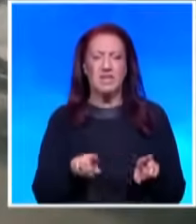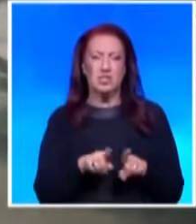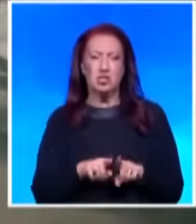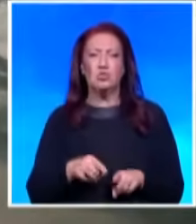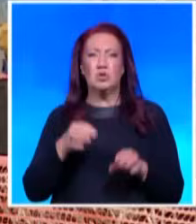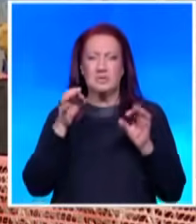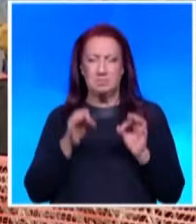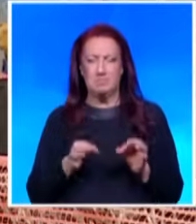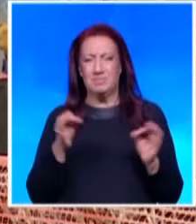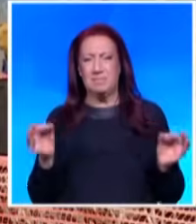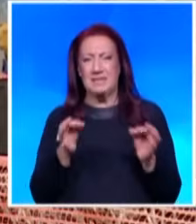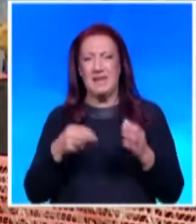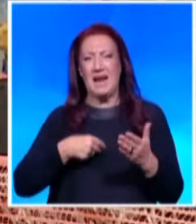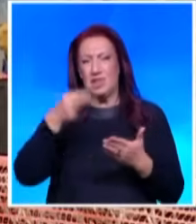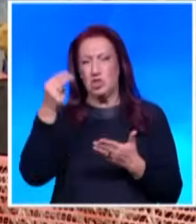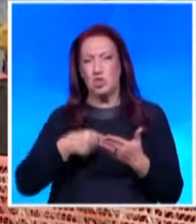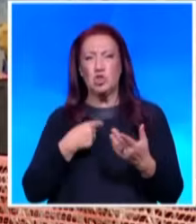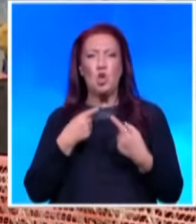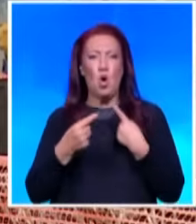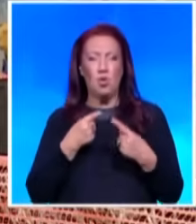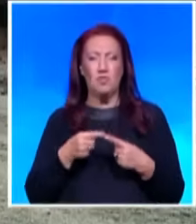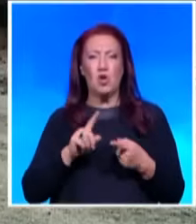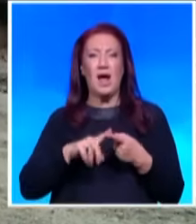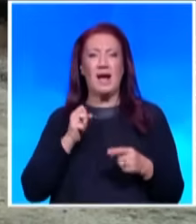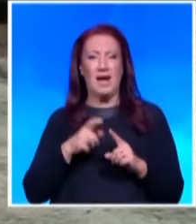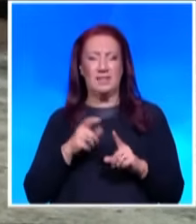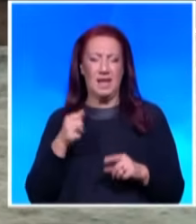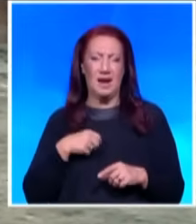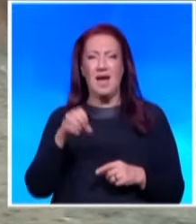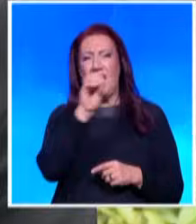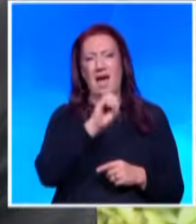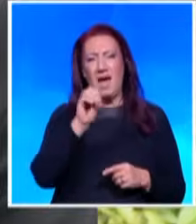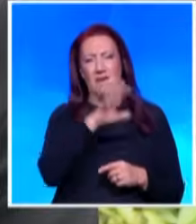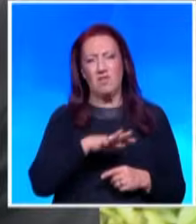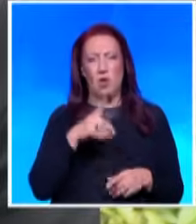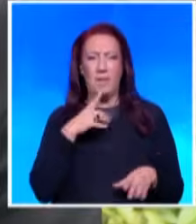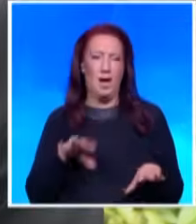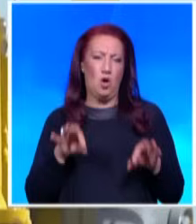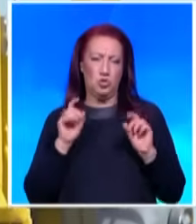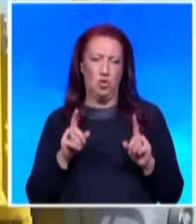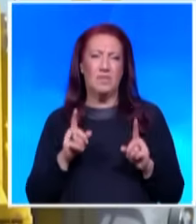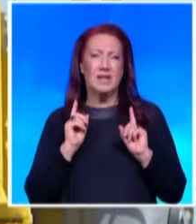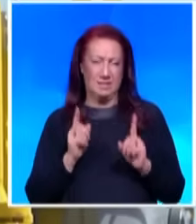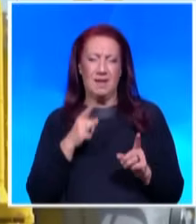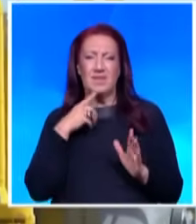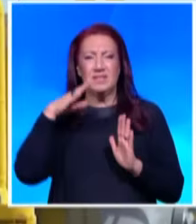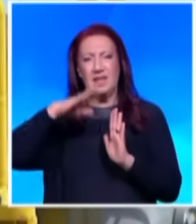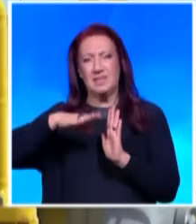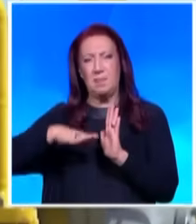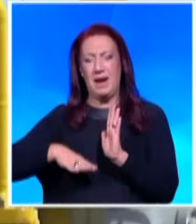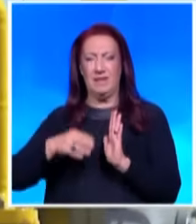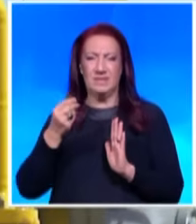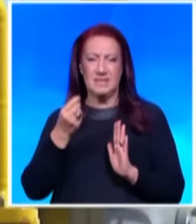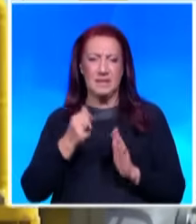с Катар, Тотал подписа, така че Европа вече е готова. Няма да се стигне до тия цени, би трябвало и да паднат. За BTV новините